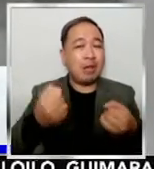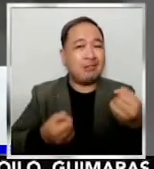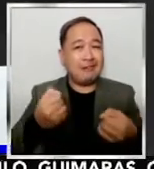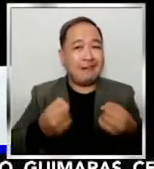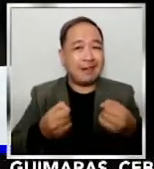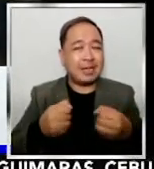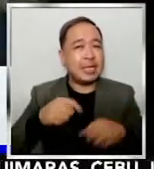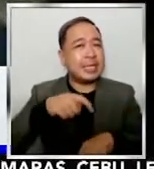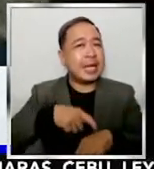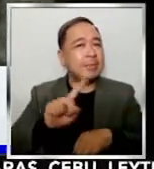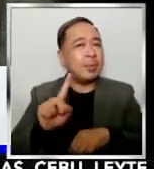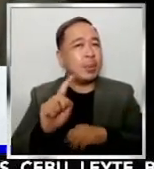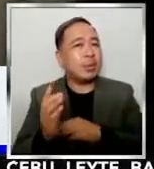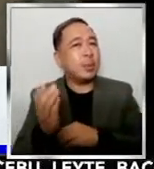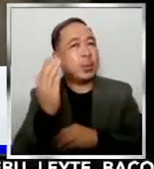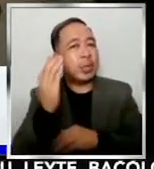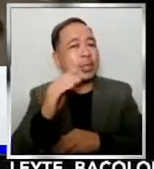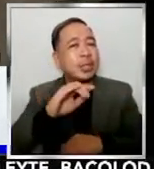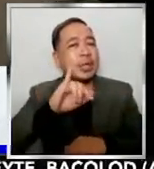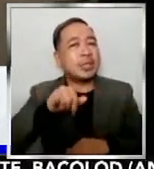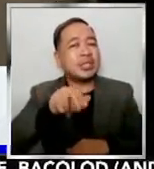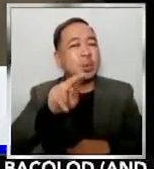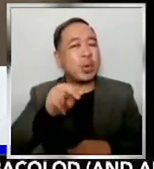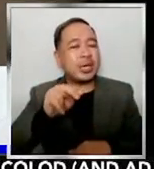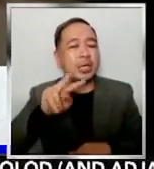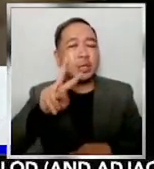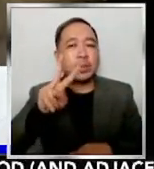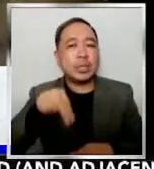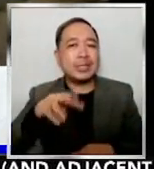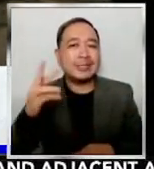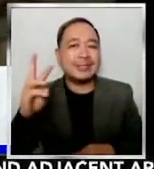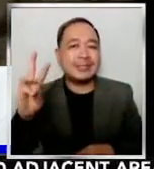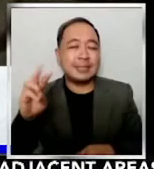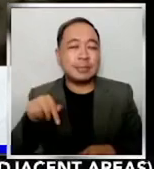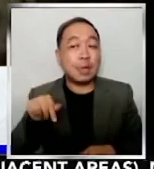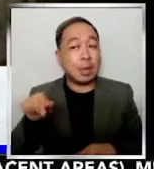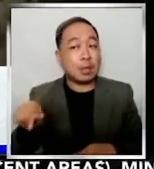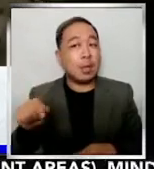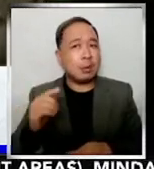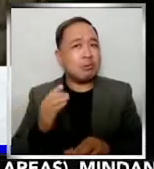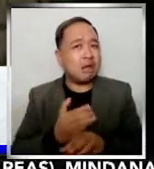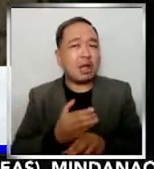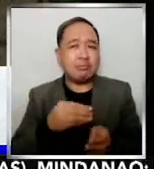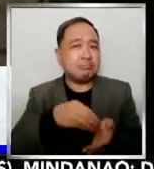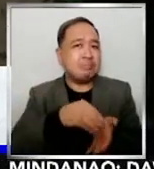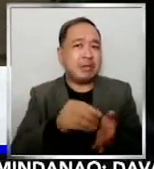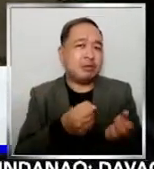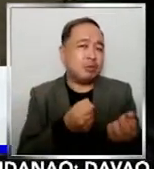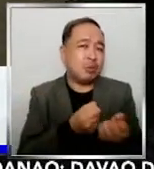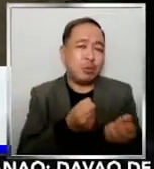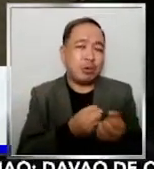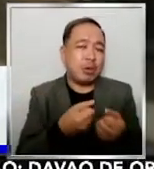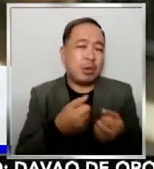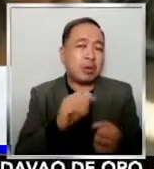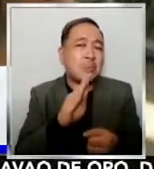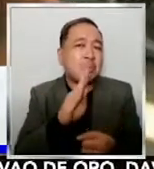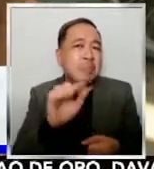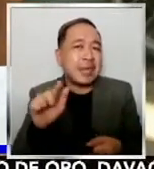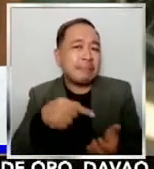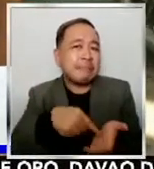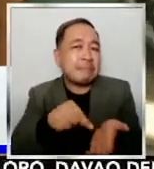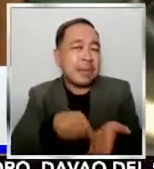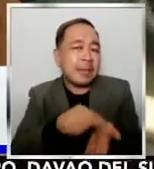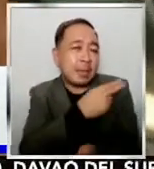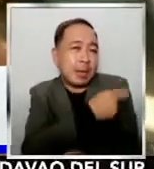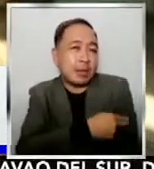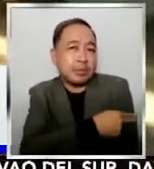2016. Sinagot naman daw ng nakabangga ang mga bayarin sa ospital. Pero hindi nito mabubura ang mapait na alaala